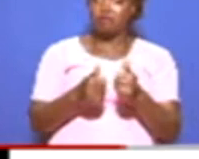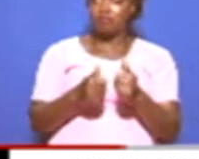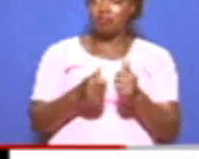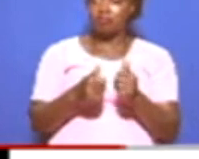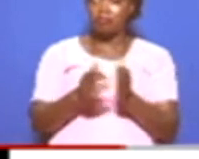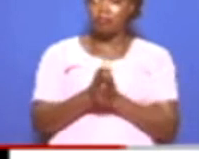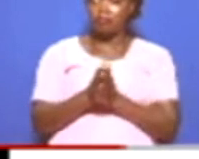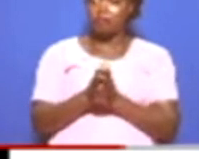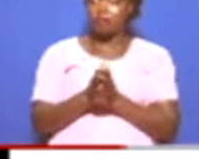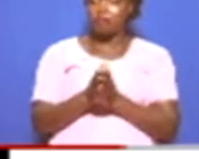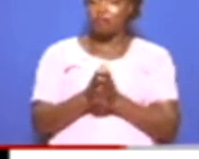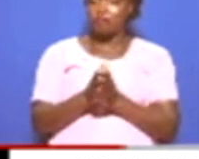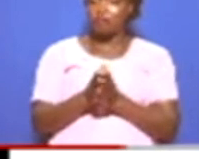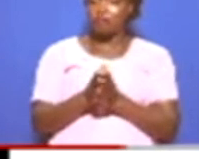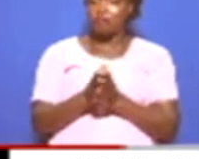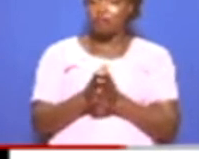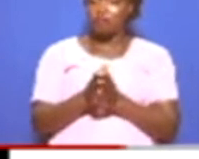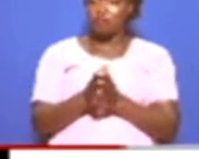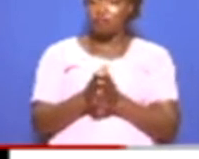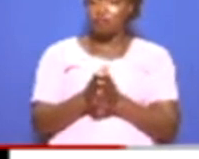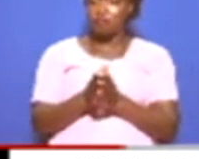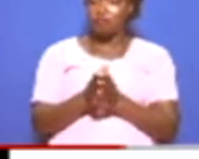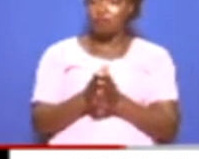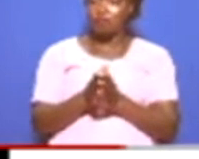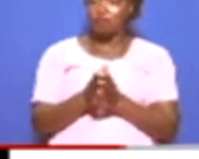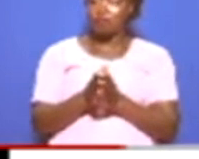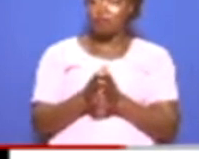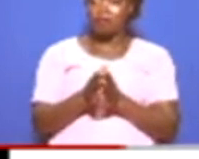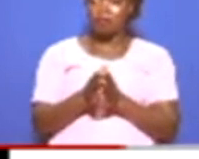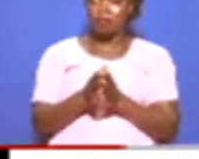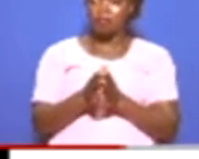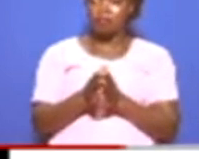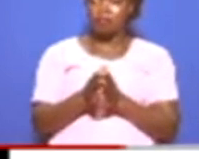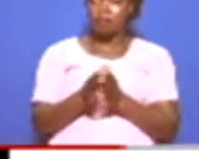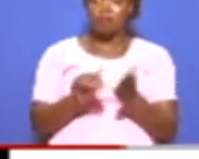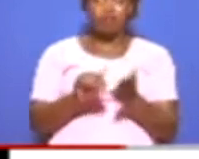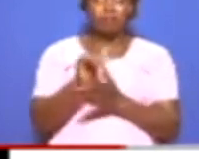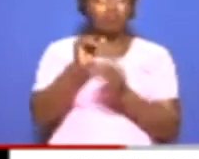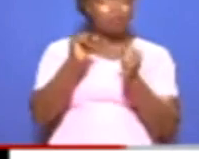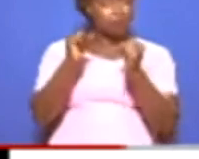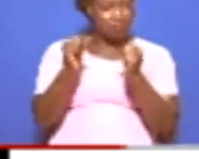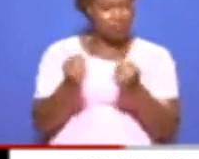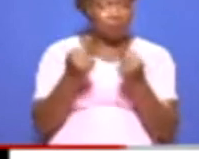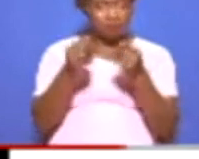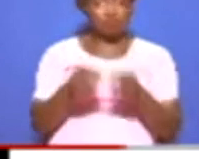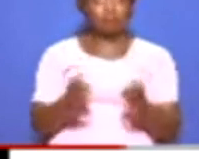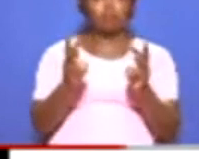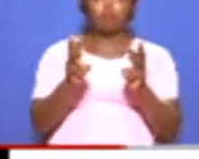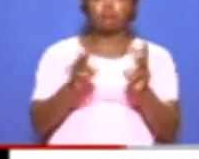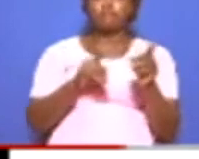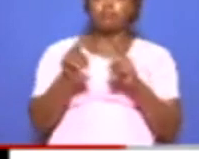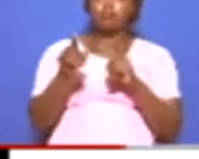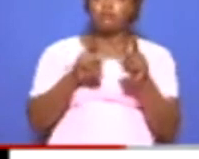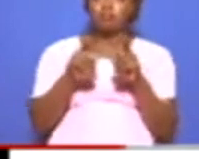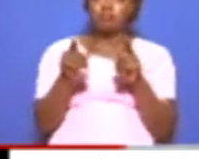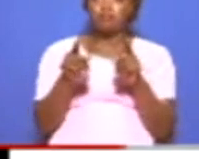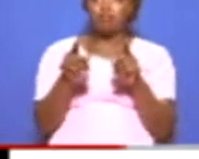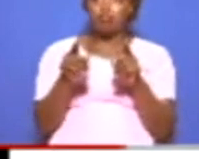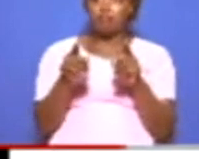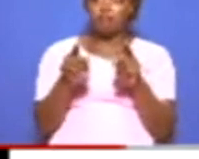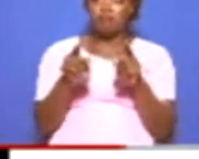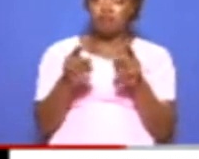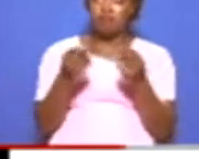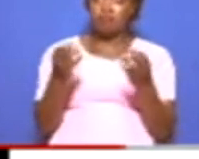tabulation yako vizuri, naam, usafiri wa ndege ni one of the safest mode ya kusafiri. Mm-hmm. Na mara